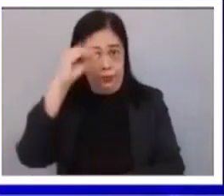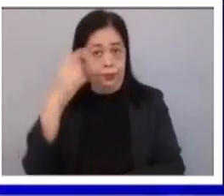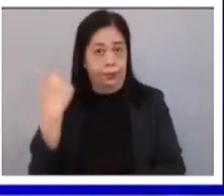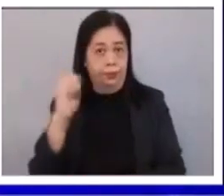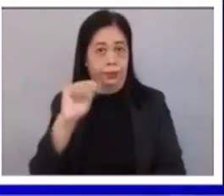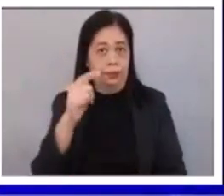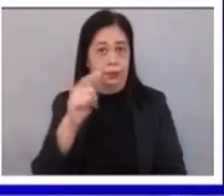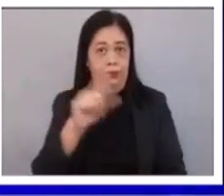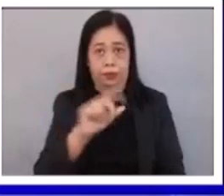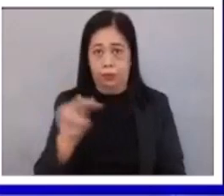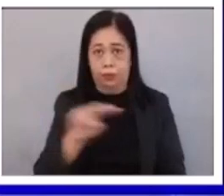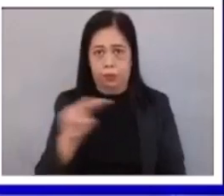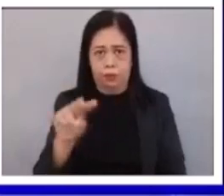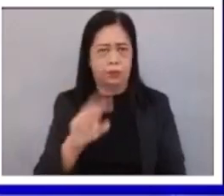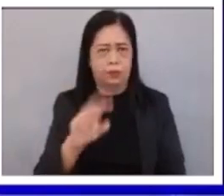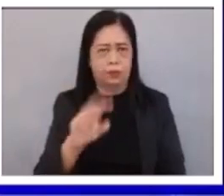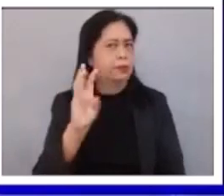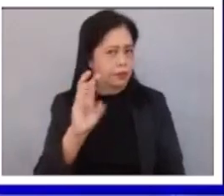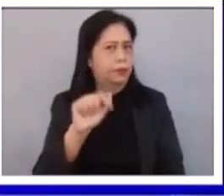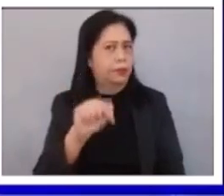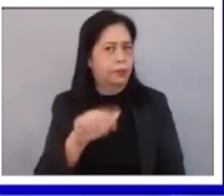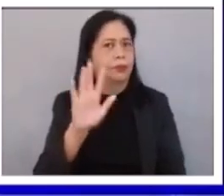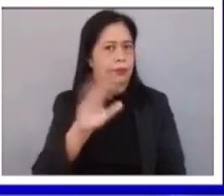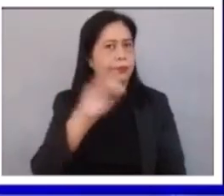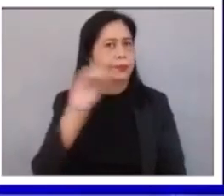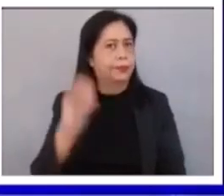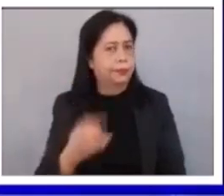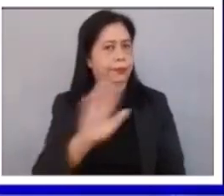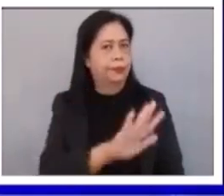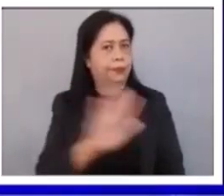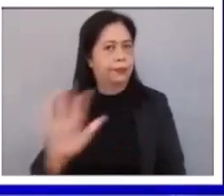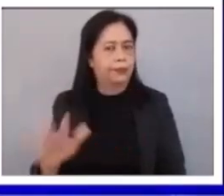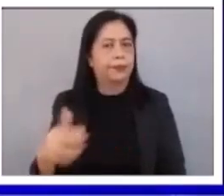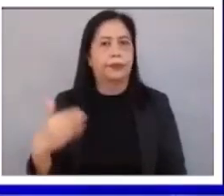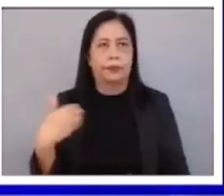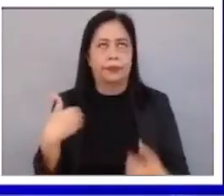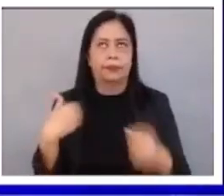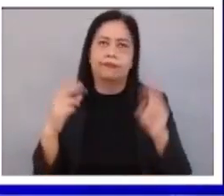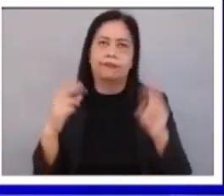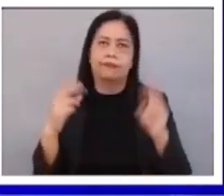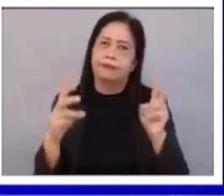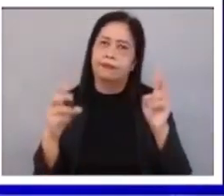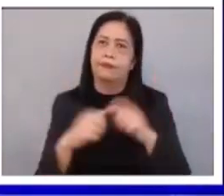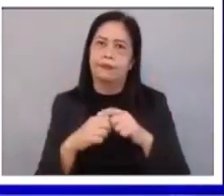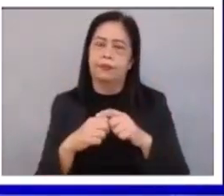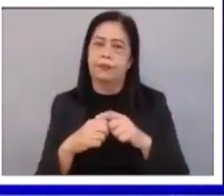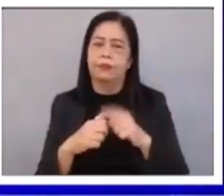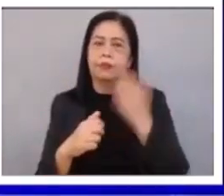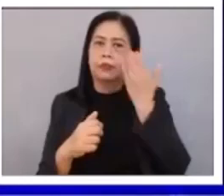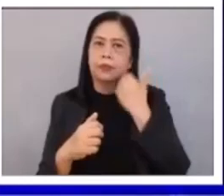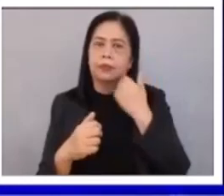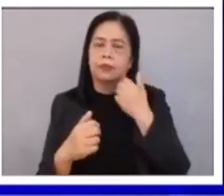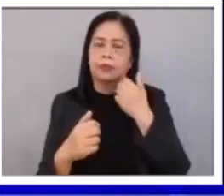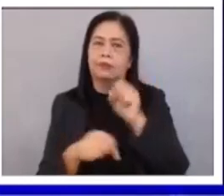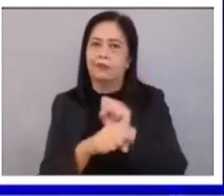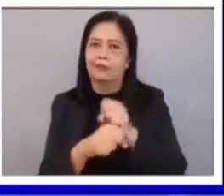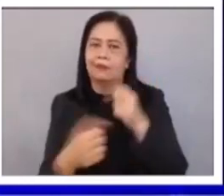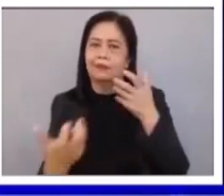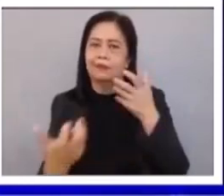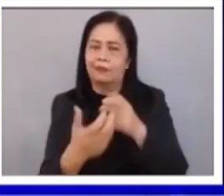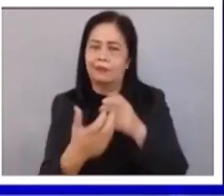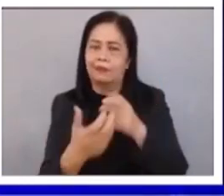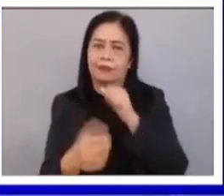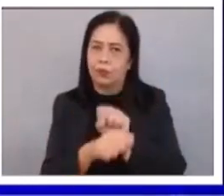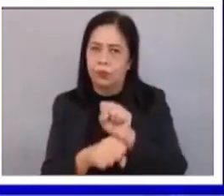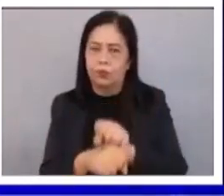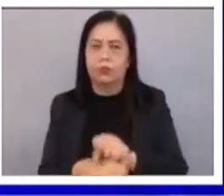2022, 16.5% sa kanila ay matatawag na underemployed. Higit ito na mas mataas kumpara